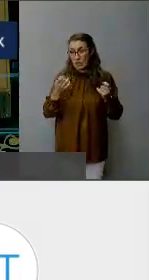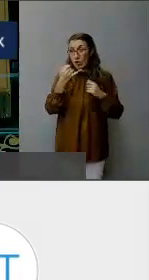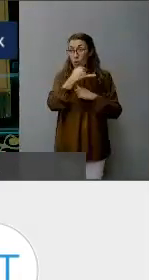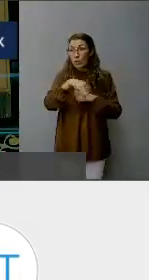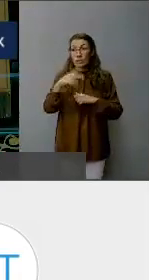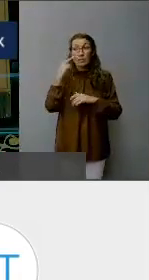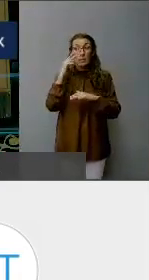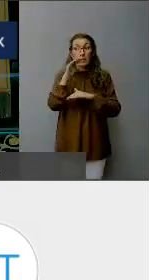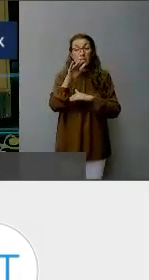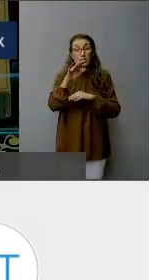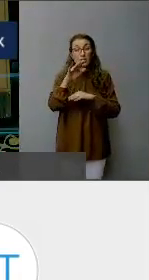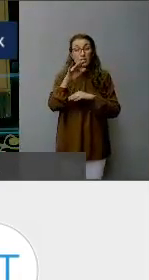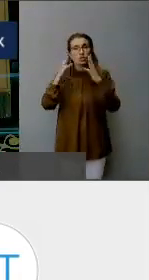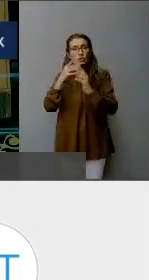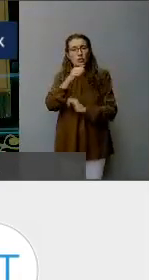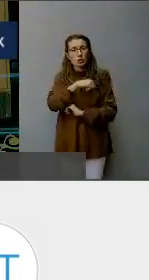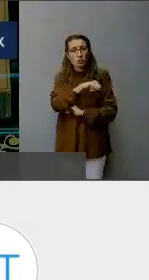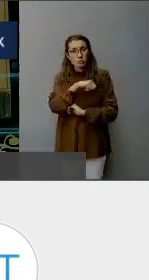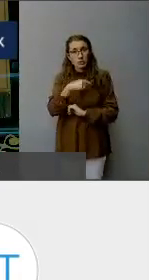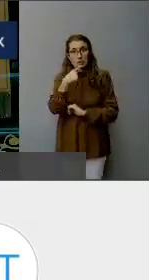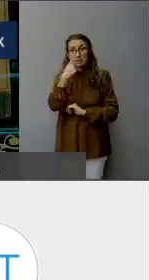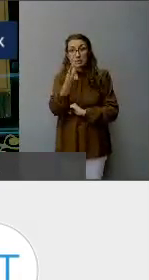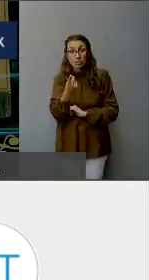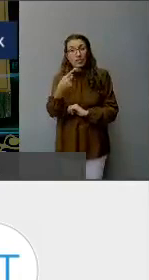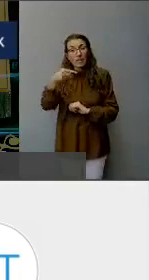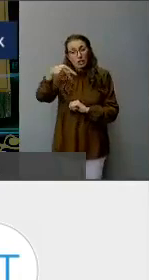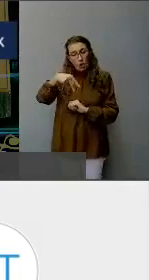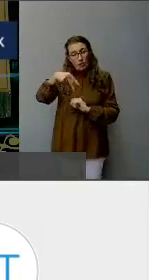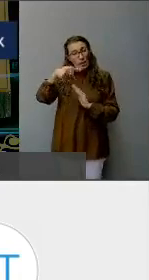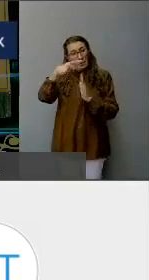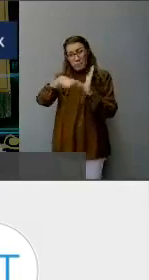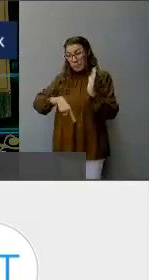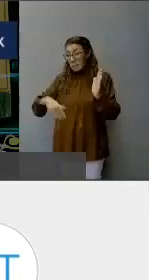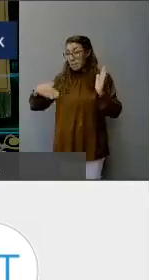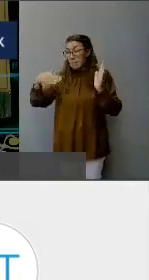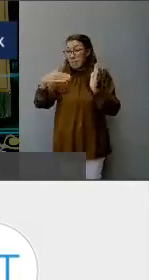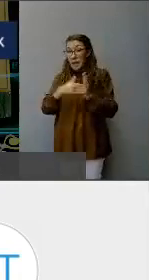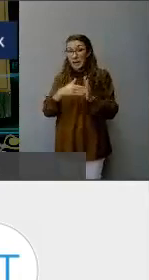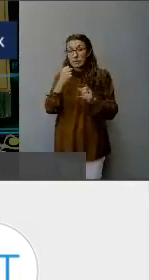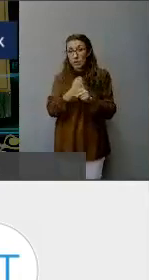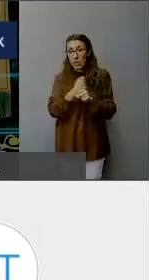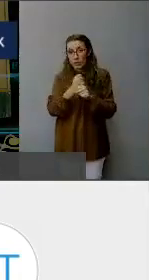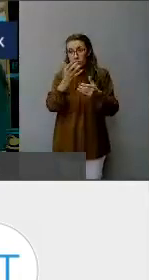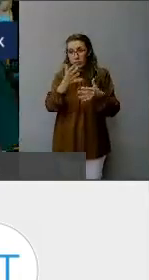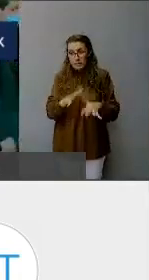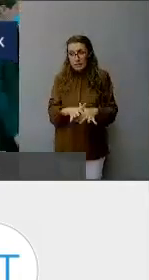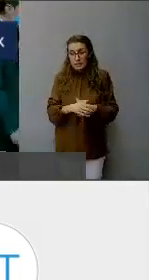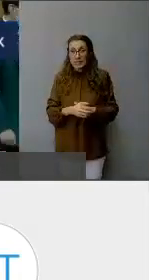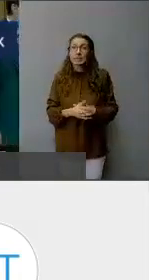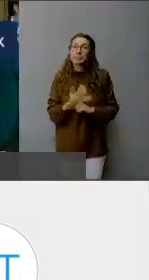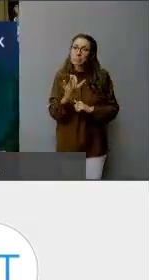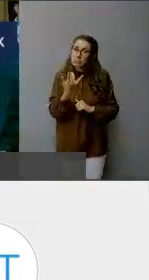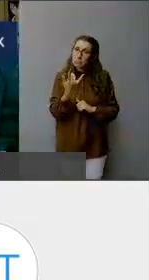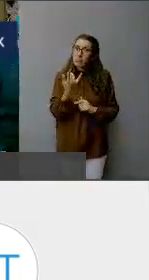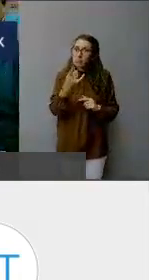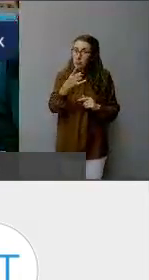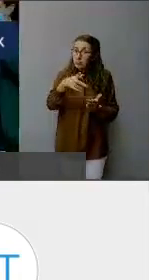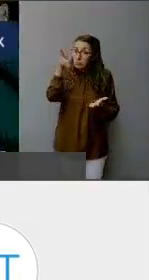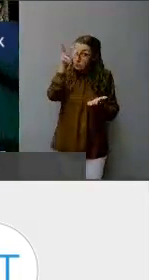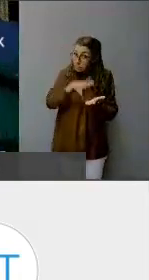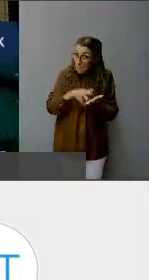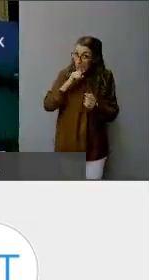fissava la conclusione lavori entro il mese di novembre tale previsione risulta confermata punto di domanda a questo quesito